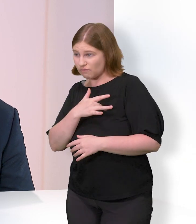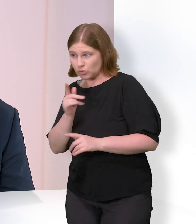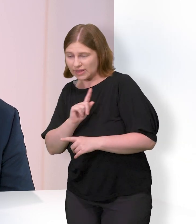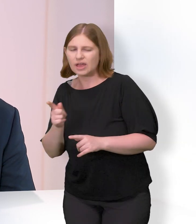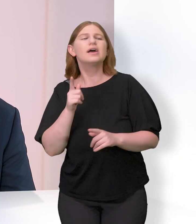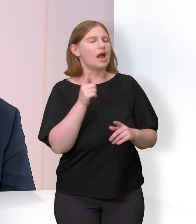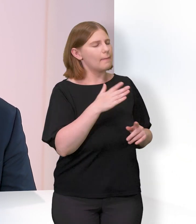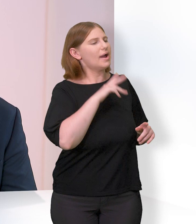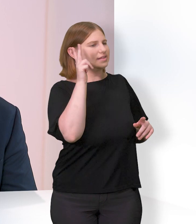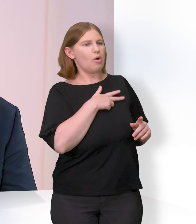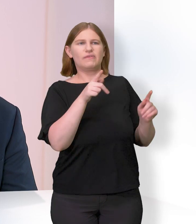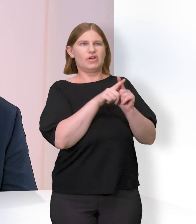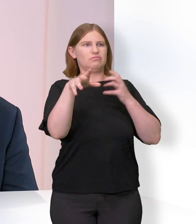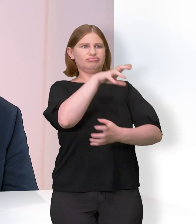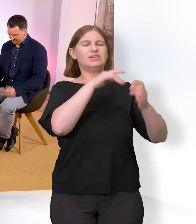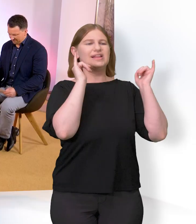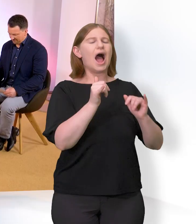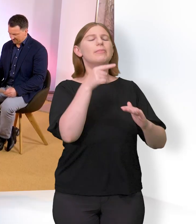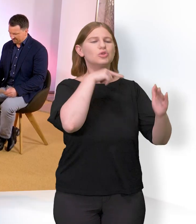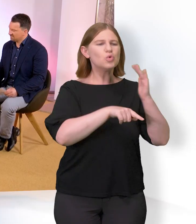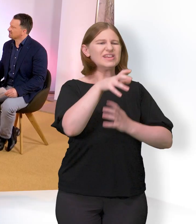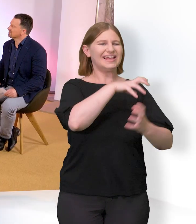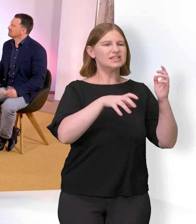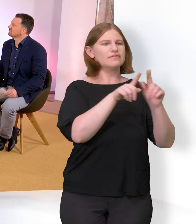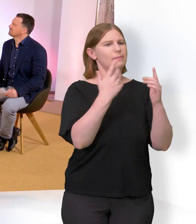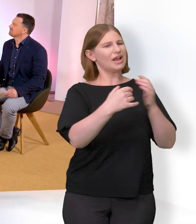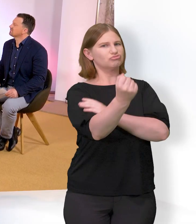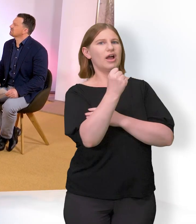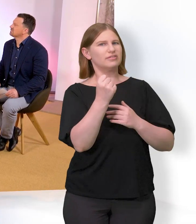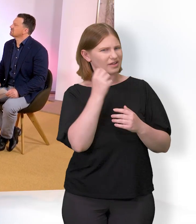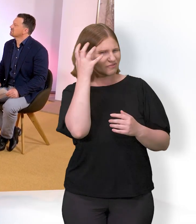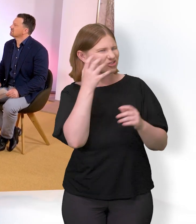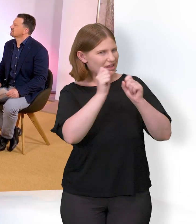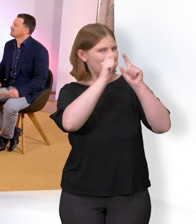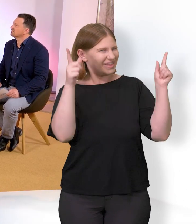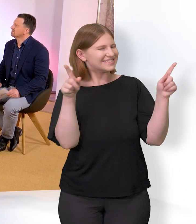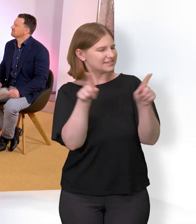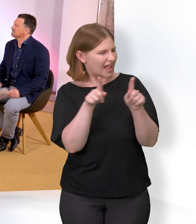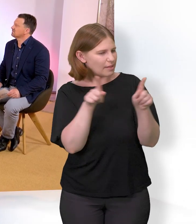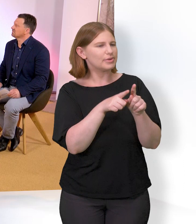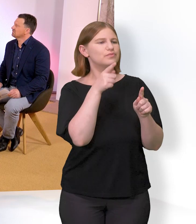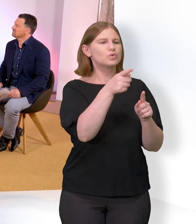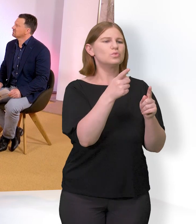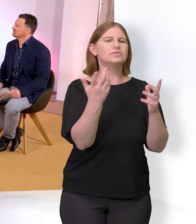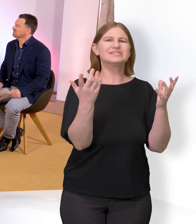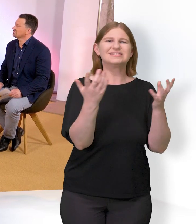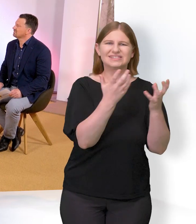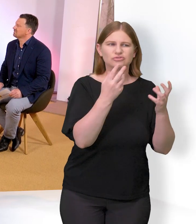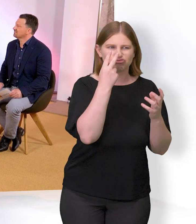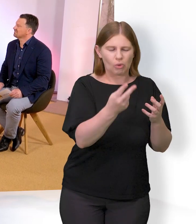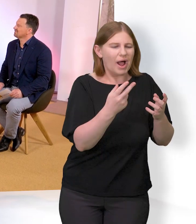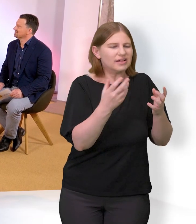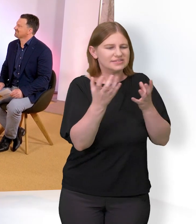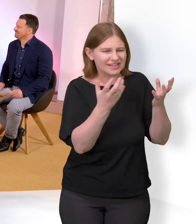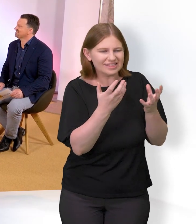aber er wurde dadurch gestärkt. Also ich würde sagen, wenn du Sand nimmst und den schüttelst, ich weiß nicht, ob der Sand das